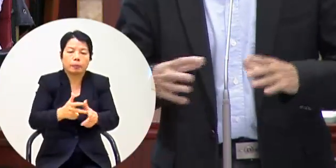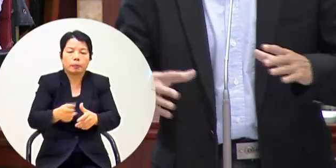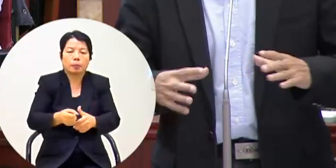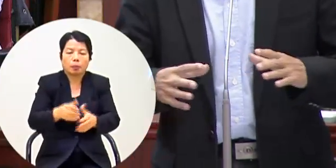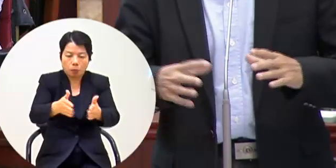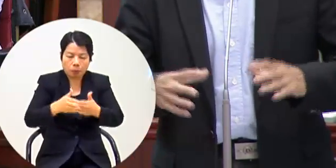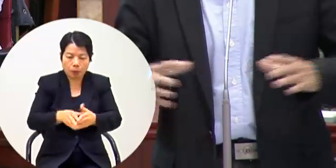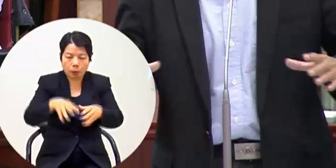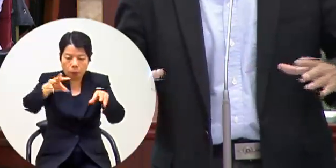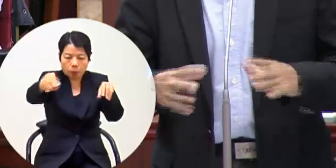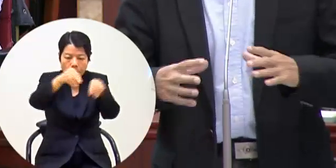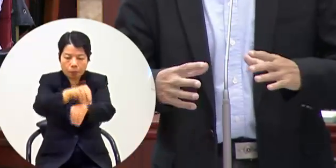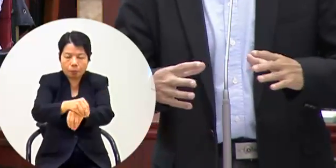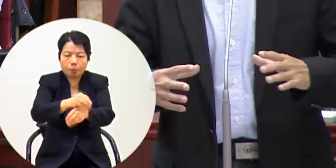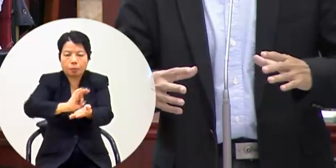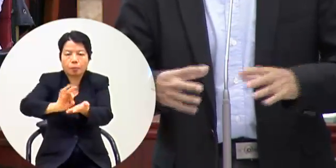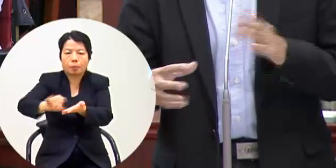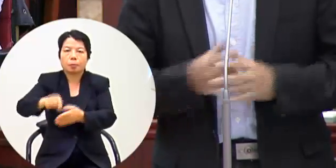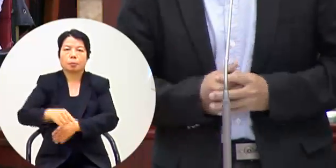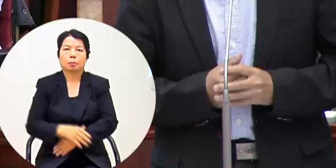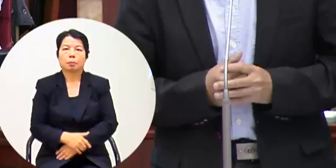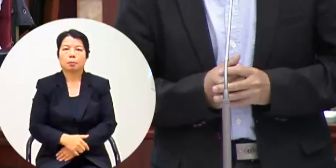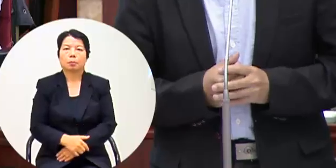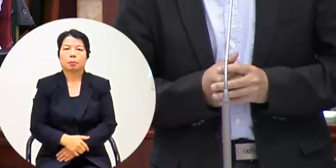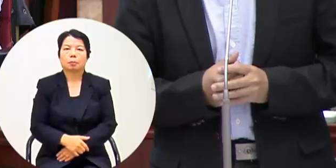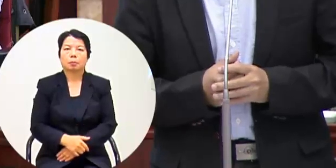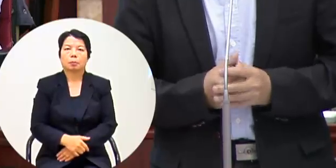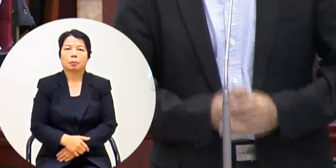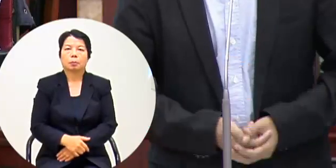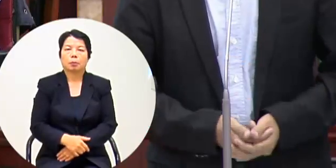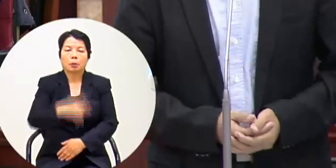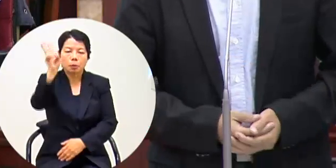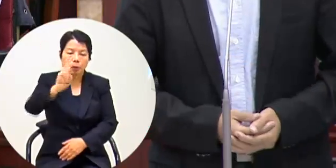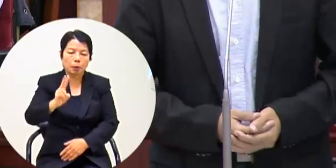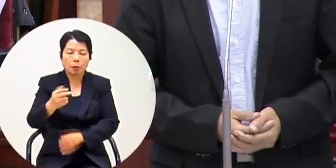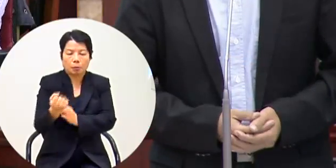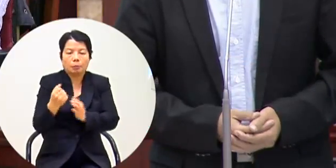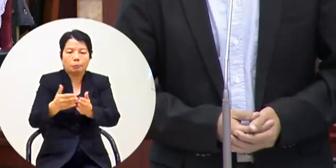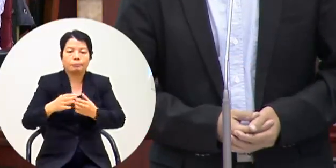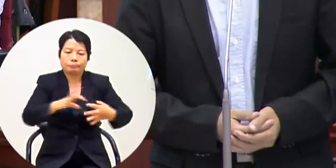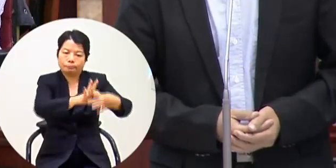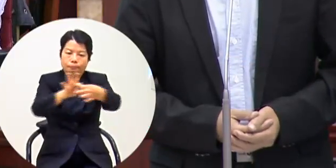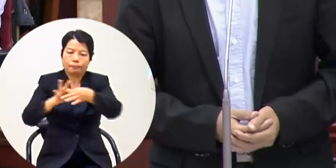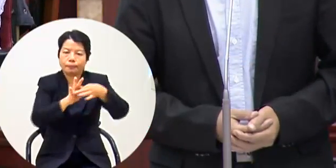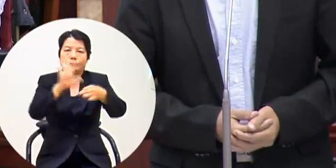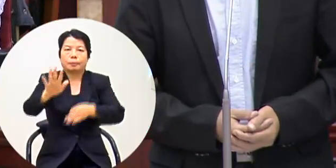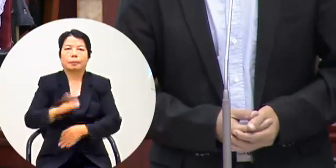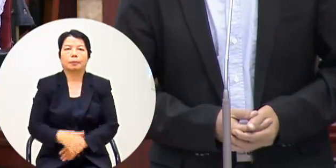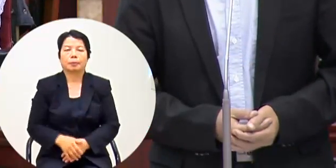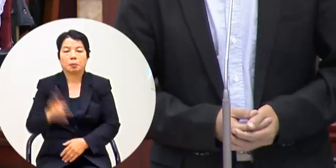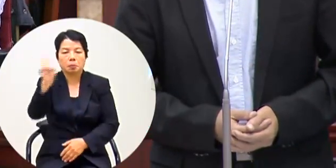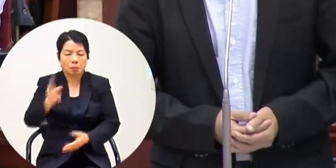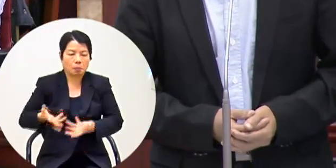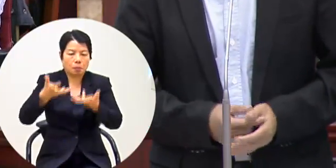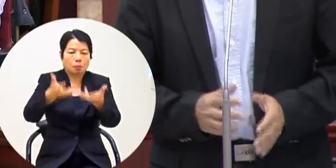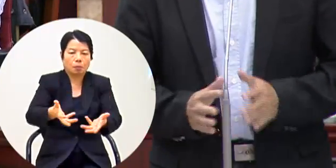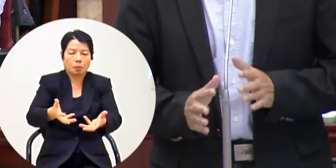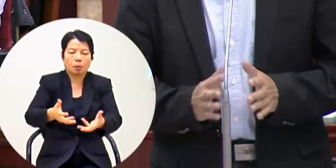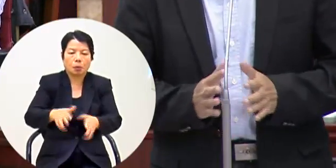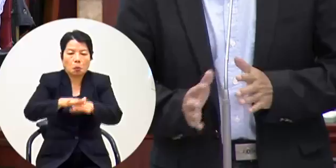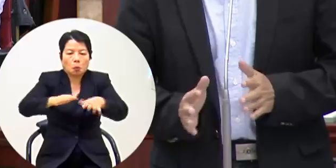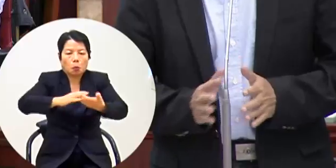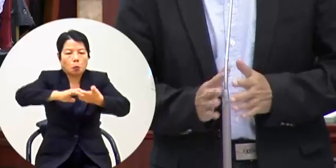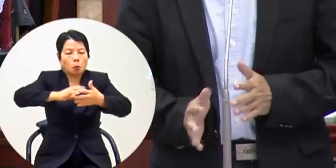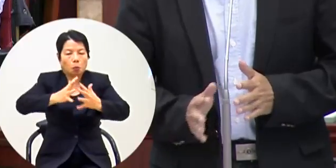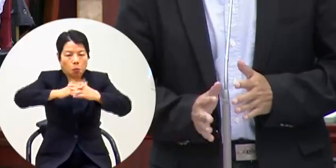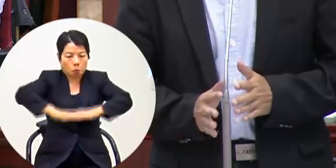应 不约电力是整个串在一起的， 所以在供电的稳定度上是不会影响的。 对，这个其实我们